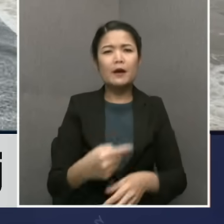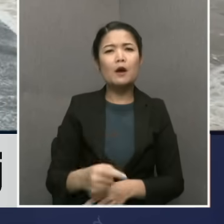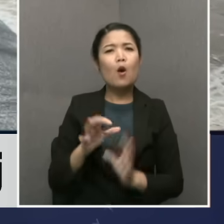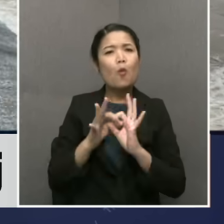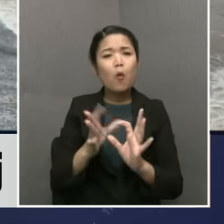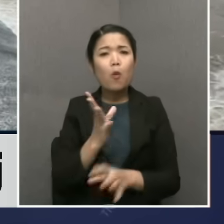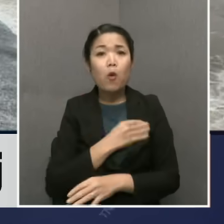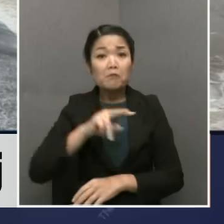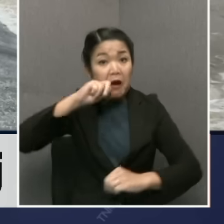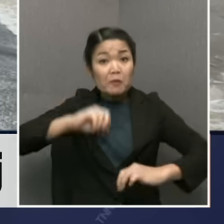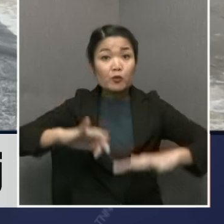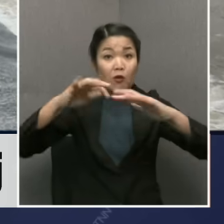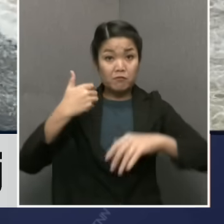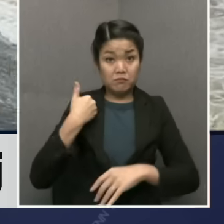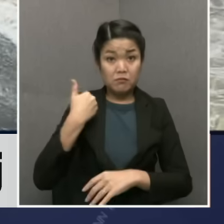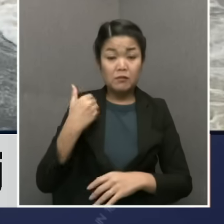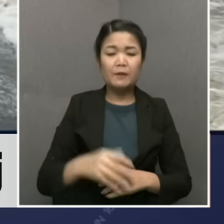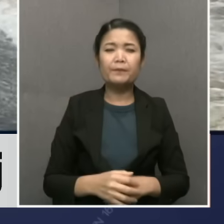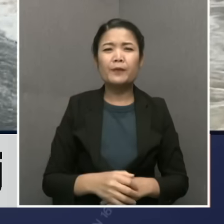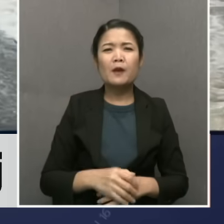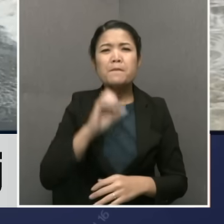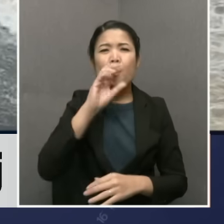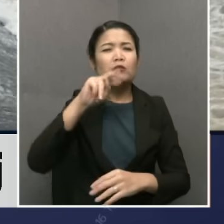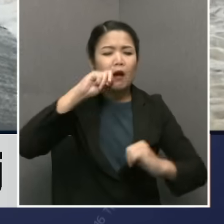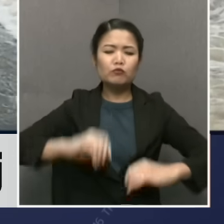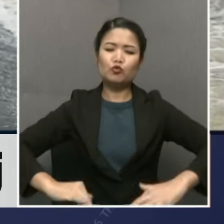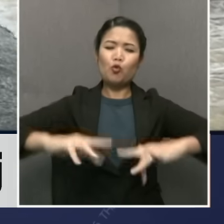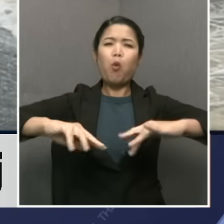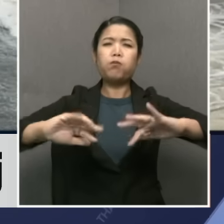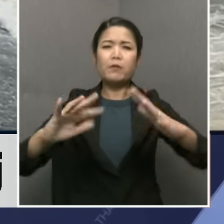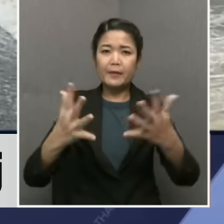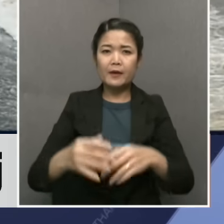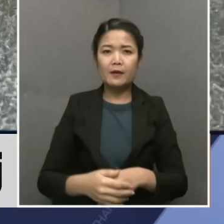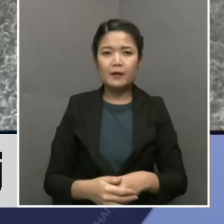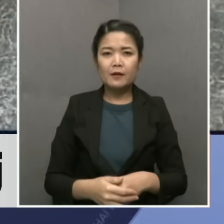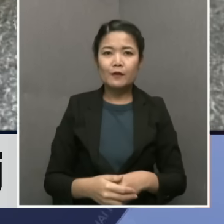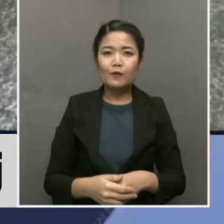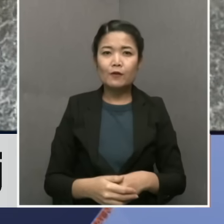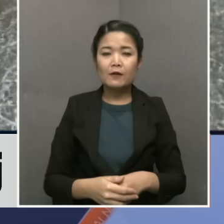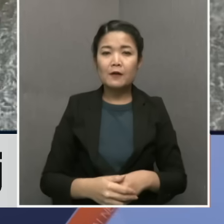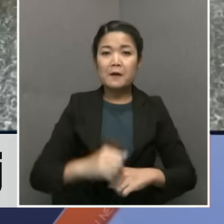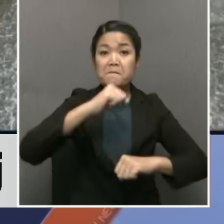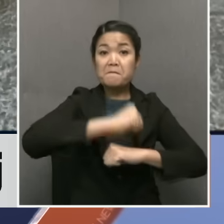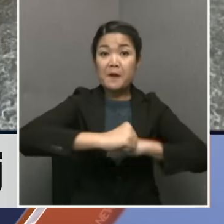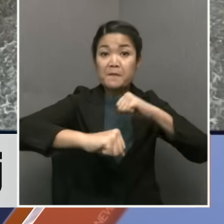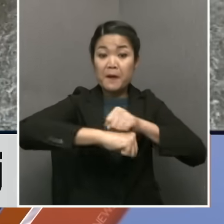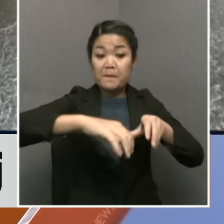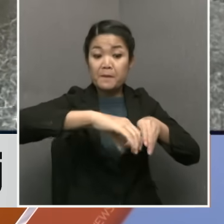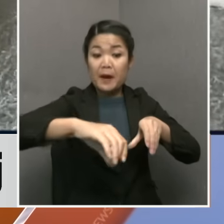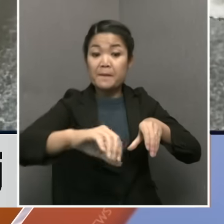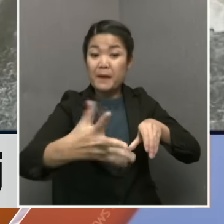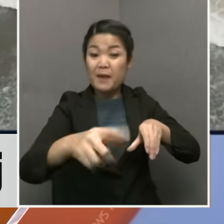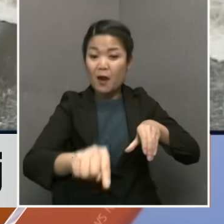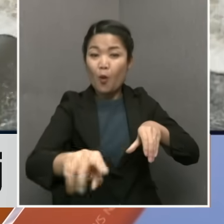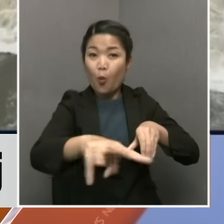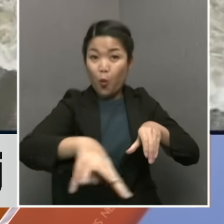ตัวเนี่ยครับครับก็ไม่ไม่ท่วมใหญ่ครับก็จะเป็นพื้นที่นอกคันล่ะครับพื้นที่นอกคันกั้นน้ำนะครับที่จะได้รับความเดือดร้อน